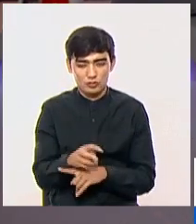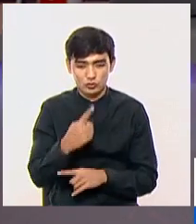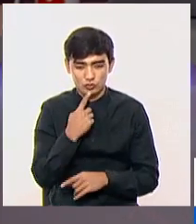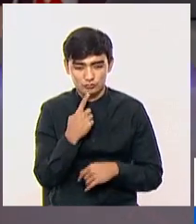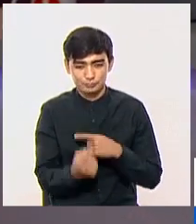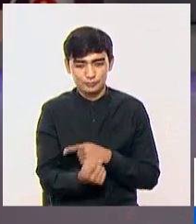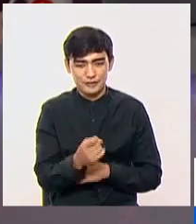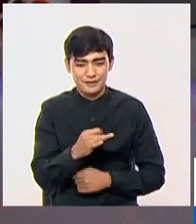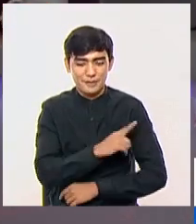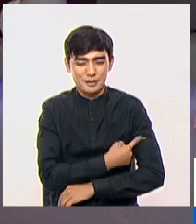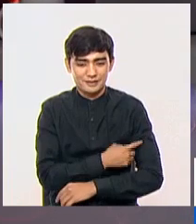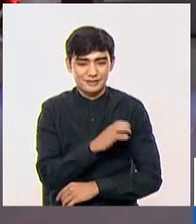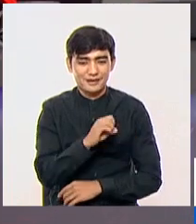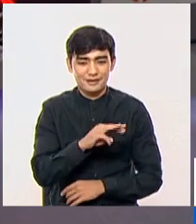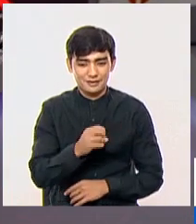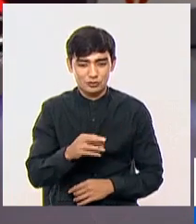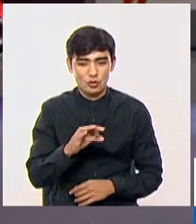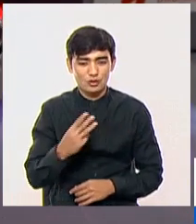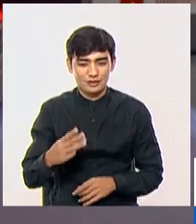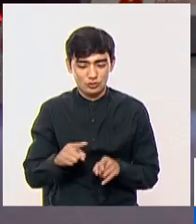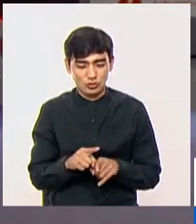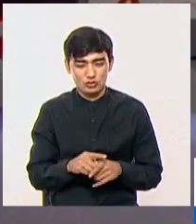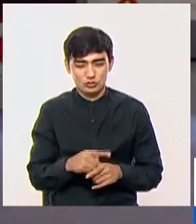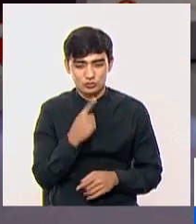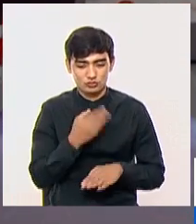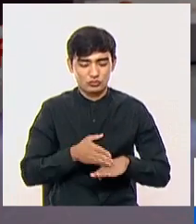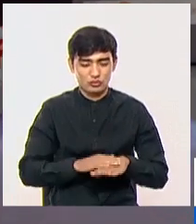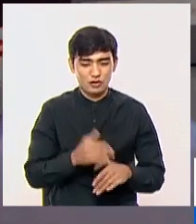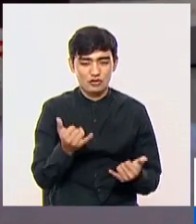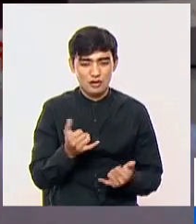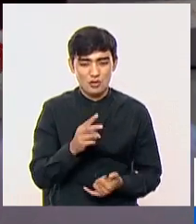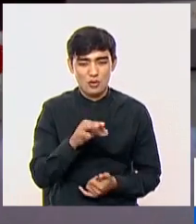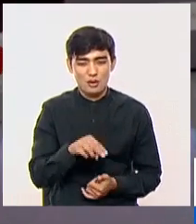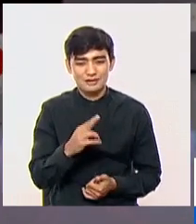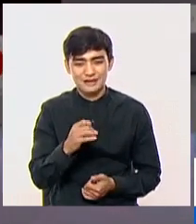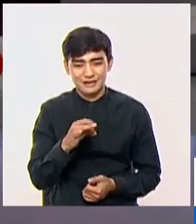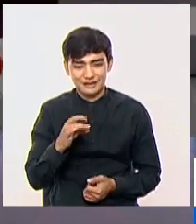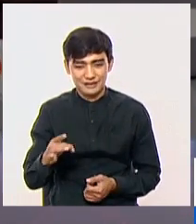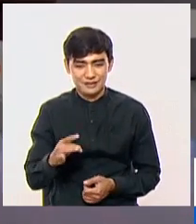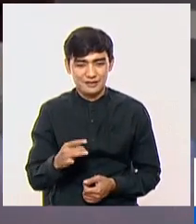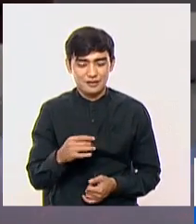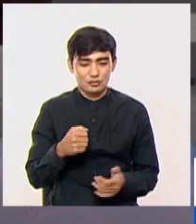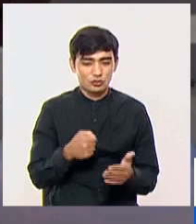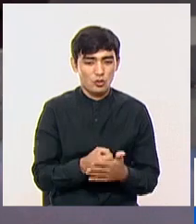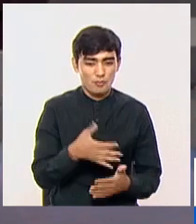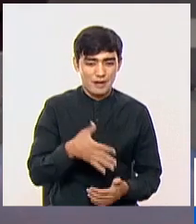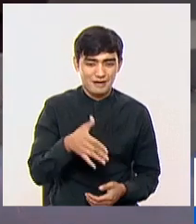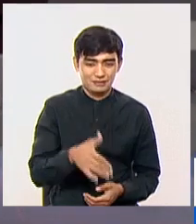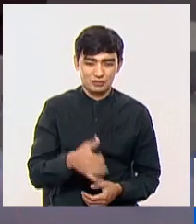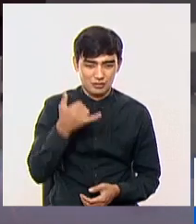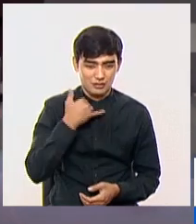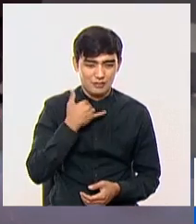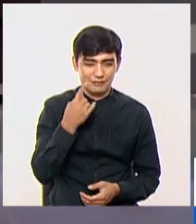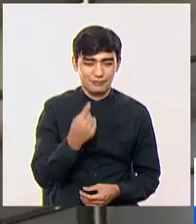ситуация и у медиков станции скорой медицинской помощи. Диспетчерам колл-центра приходится обрабатывать до 5 000 звонков в